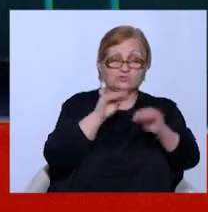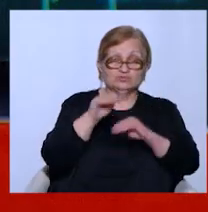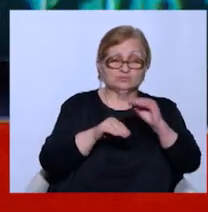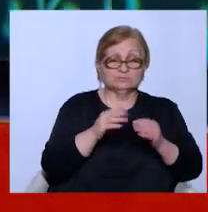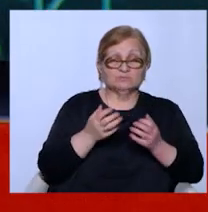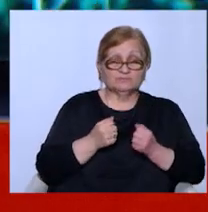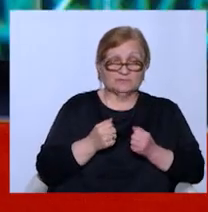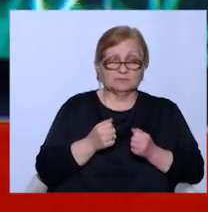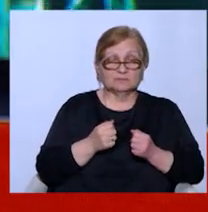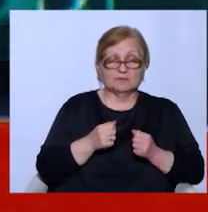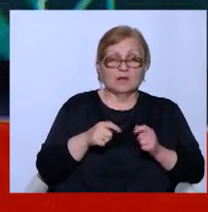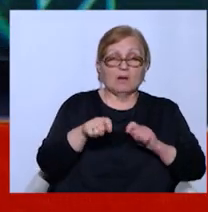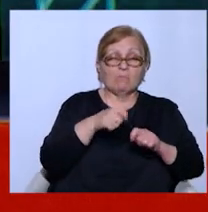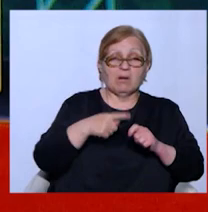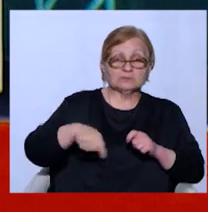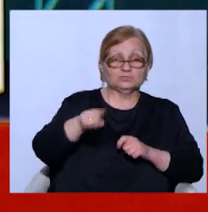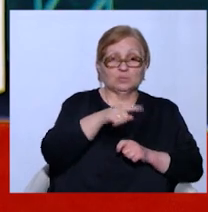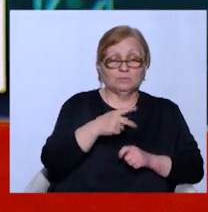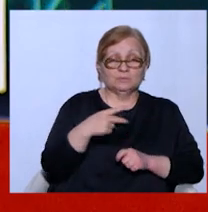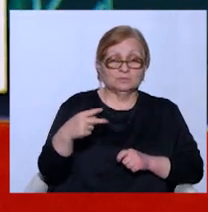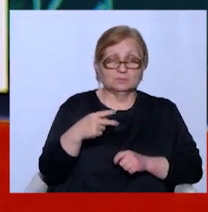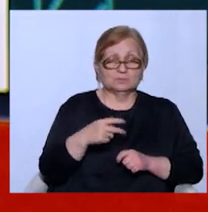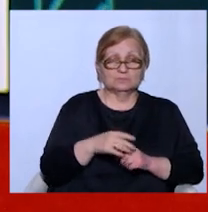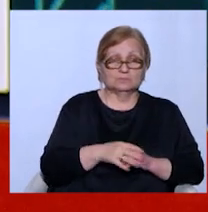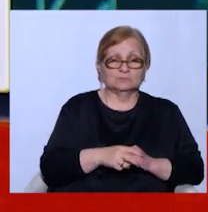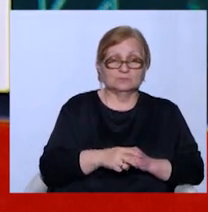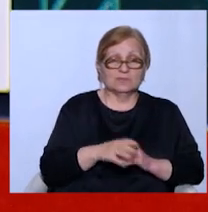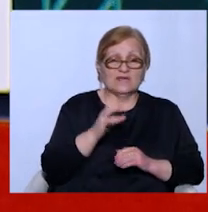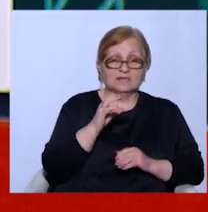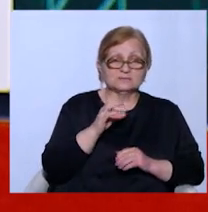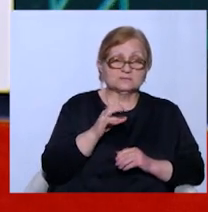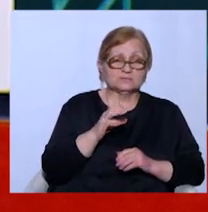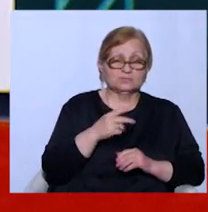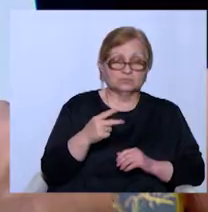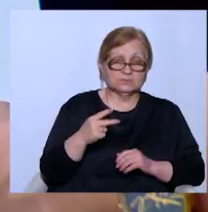მივიღებთ. ფართობი უდრის აი ესე, ფართობი უდრის